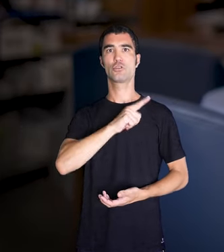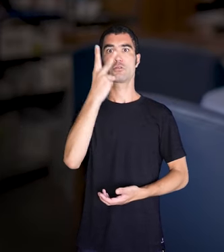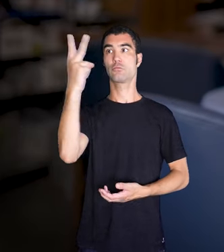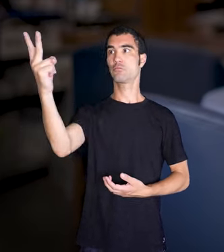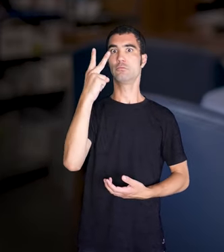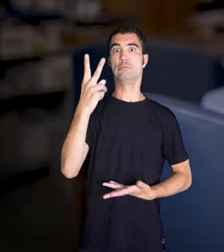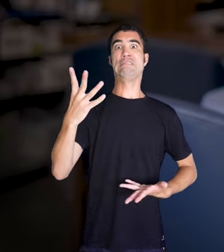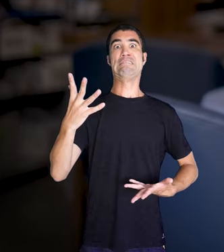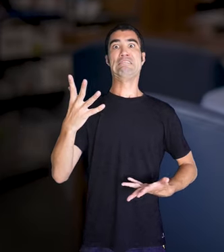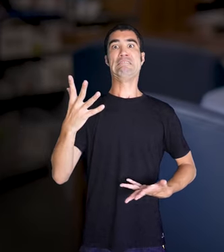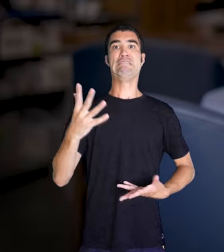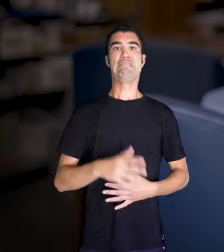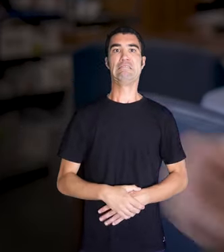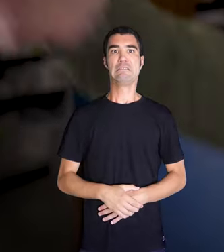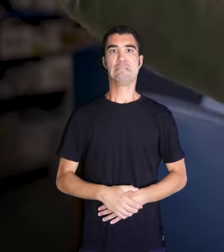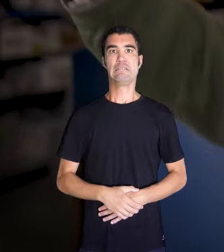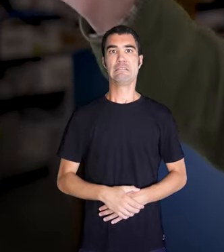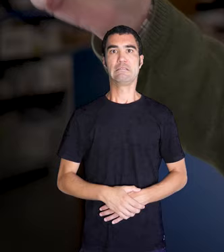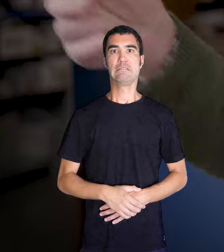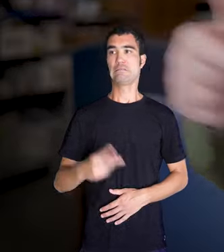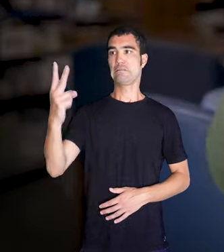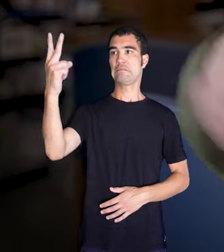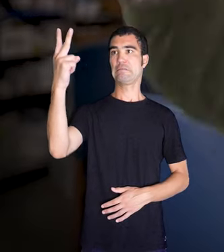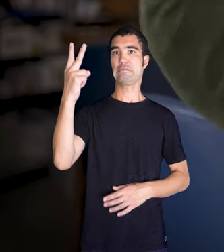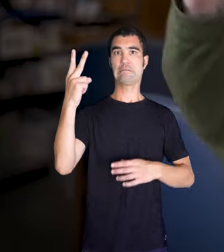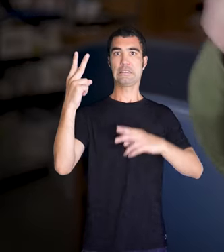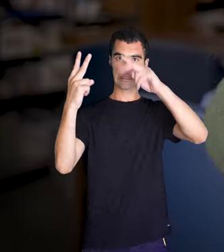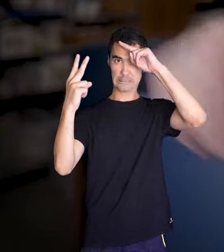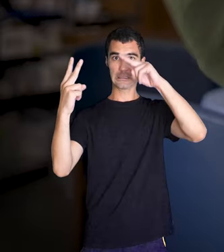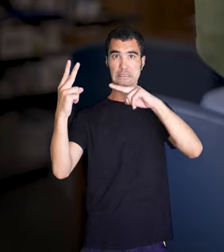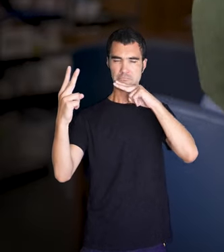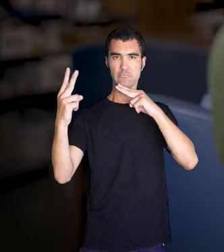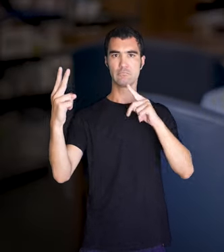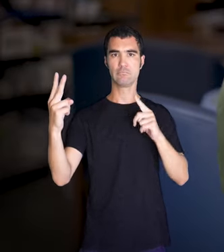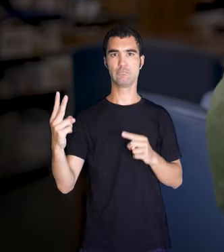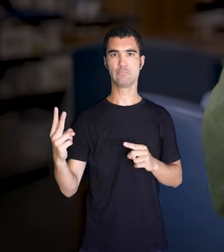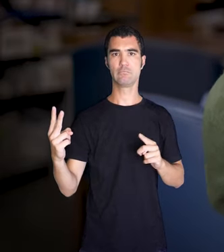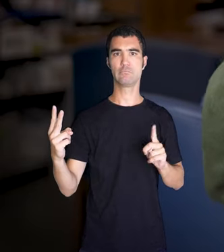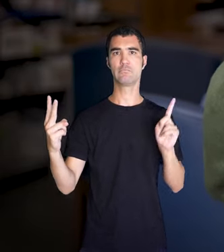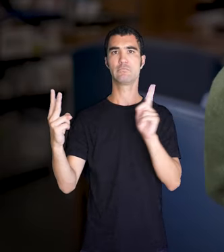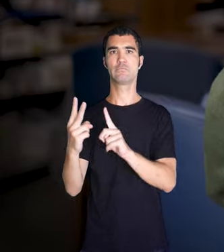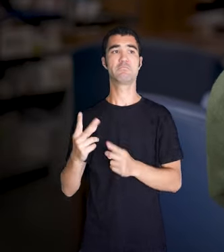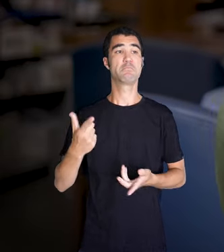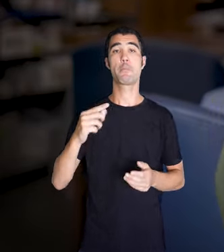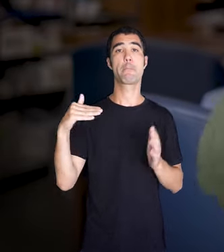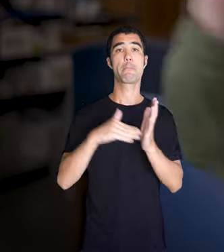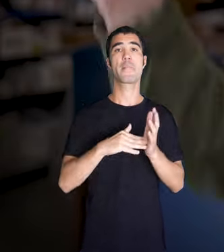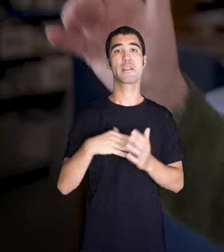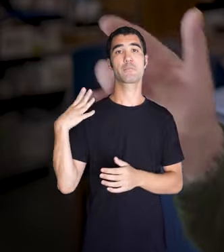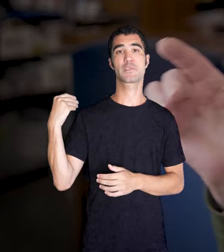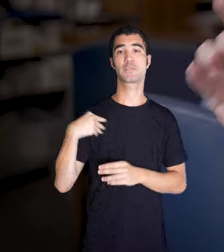ell, problema. I va anar cap a ell, els hagué d'anar a 15.000 de pessetes